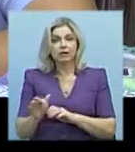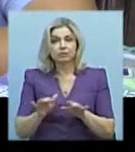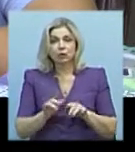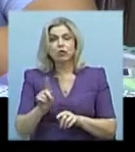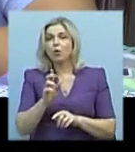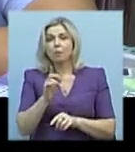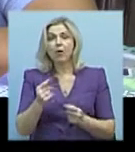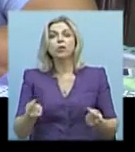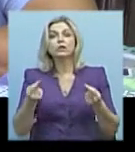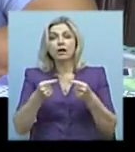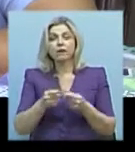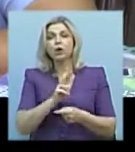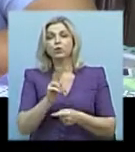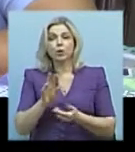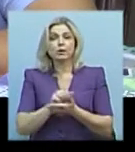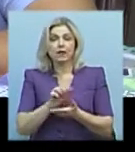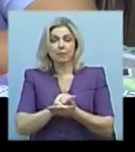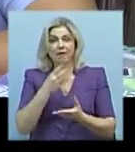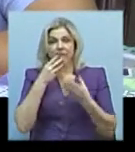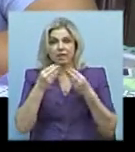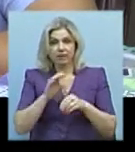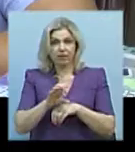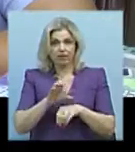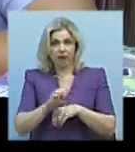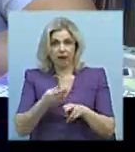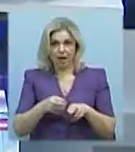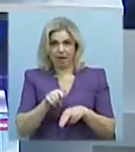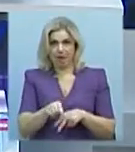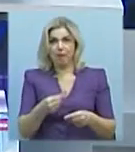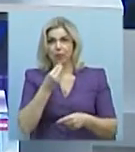встановити, хто займається фальсифікатом даної продукції.